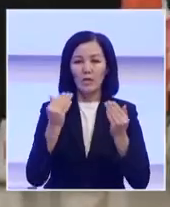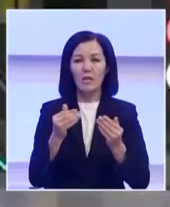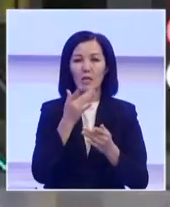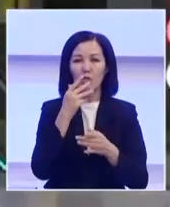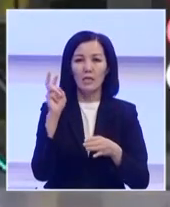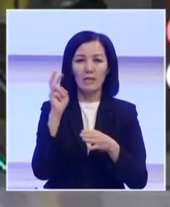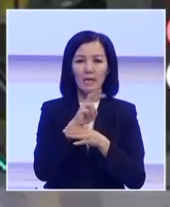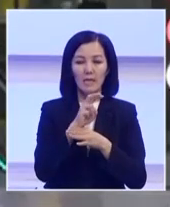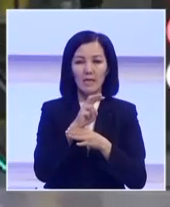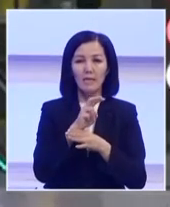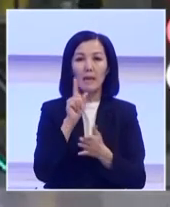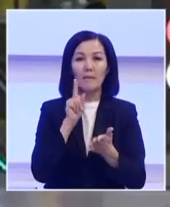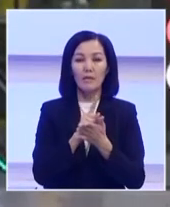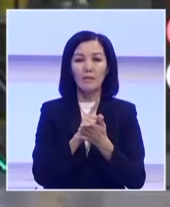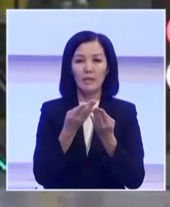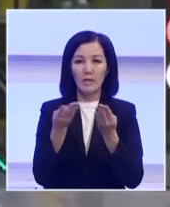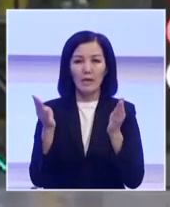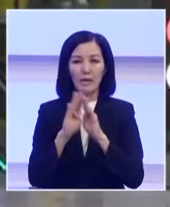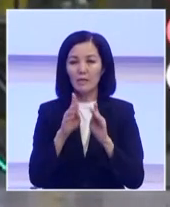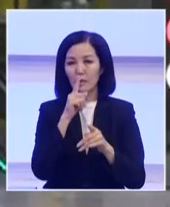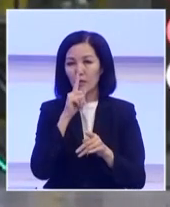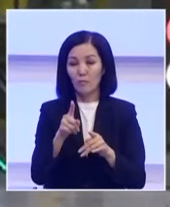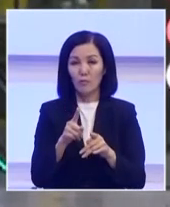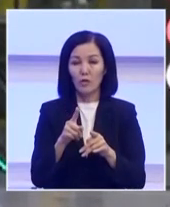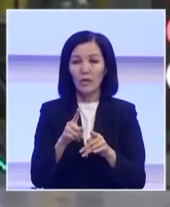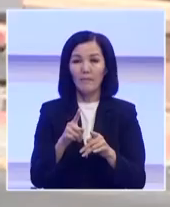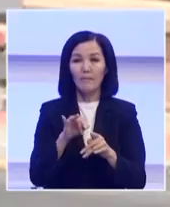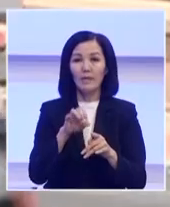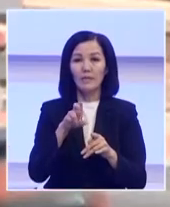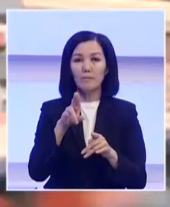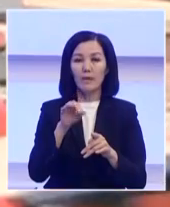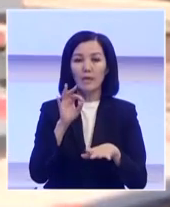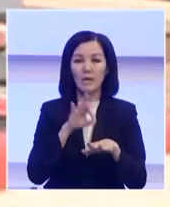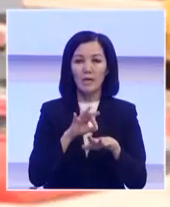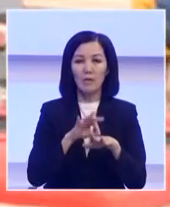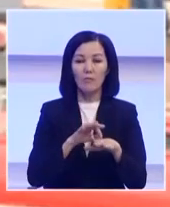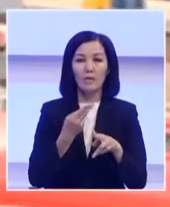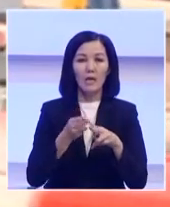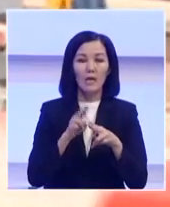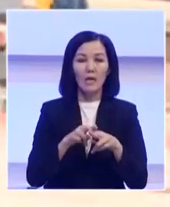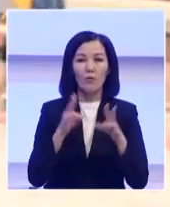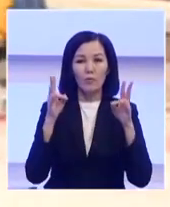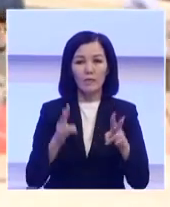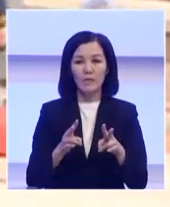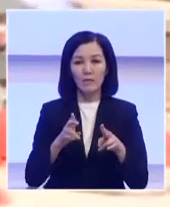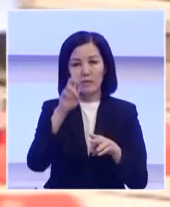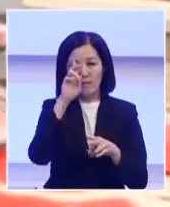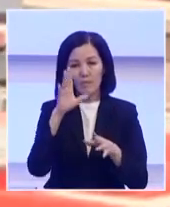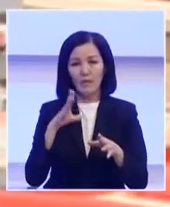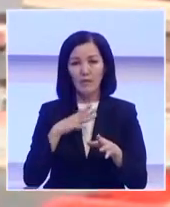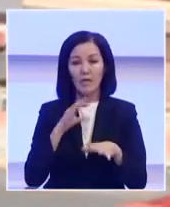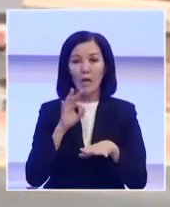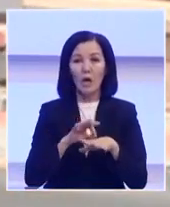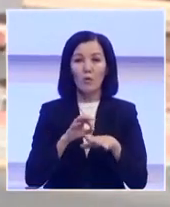шетелден келгендер міндетті карантинге жабылмайды. Айта кетейік, Испания коронавирустан ең көп зардап шеккен елдердің бірі.